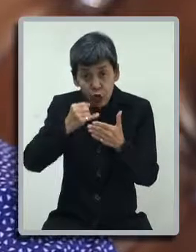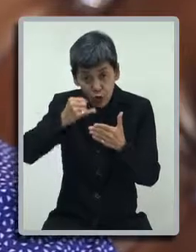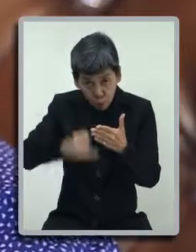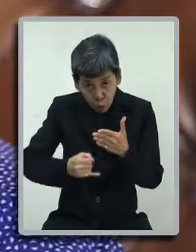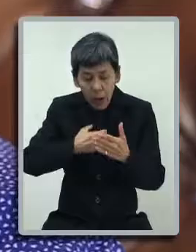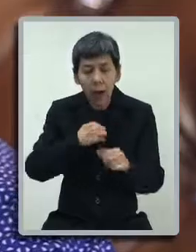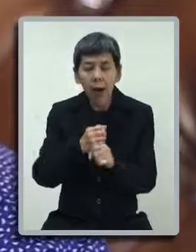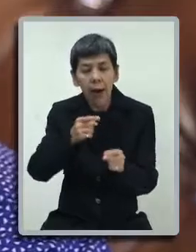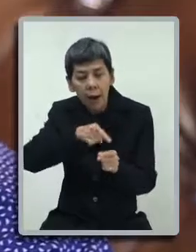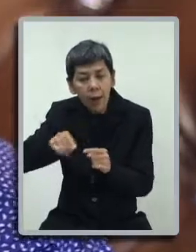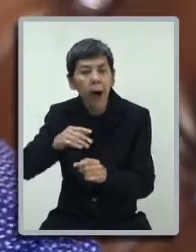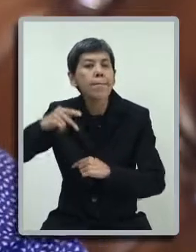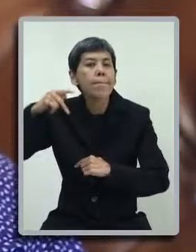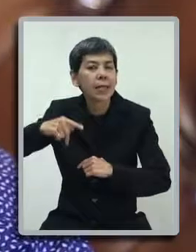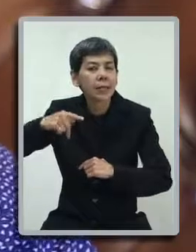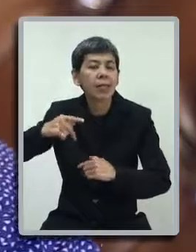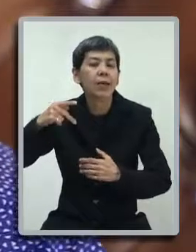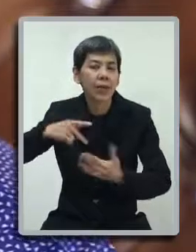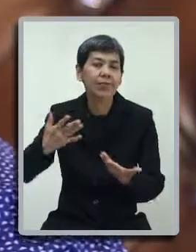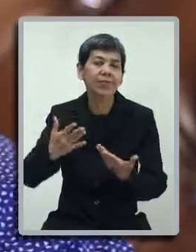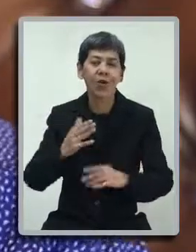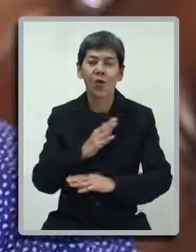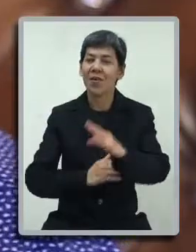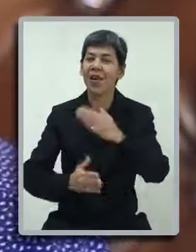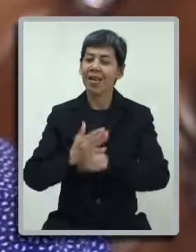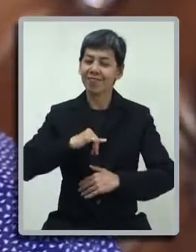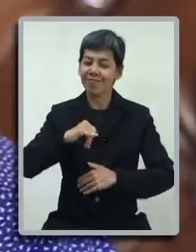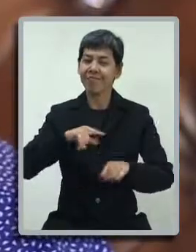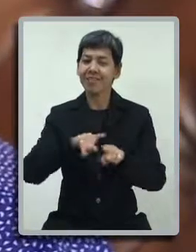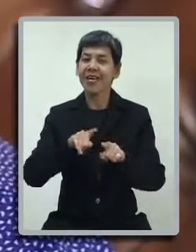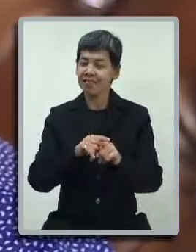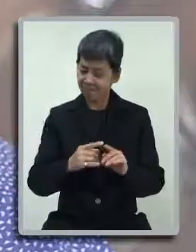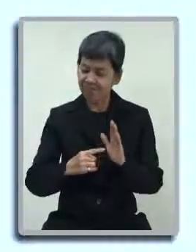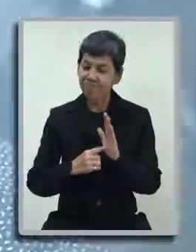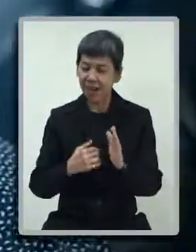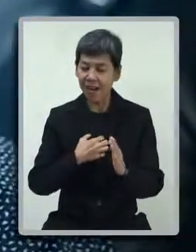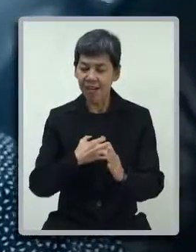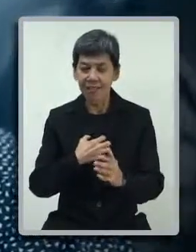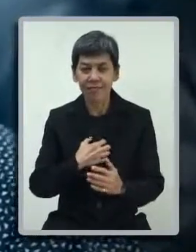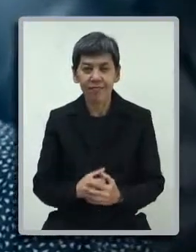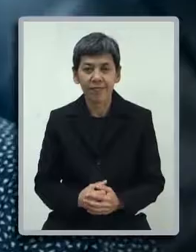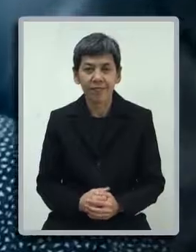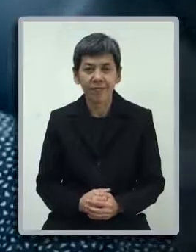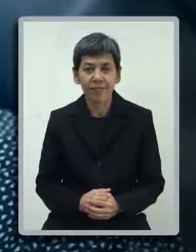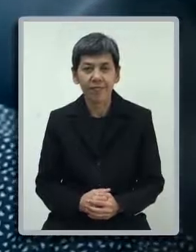ใหม่นะครับแล้วก็ศิลปินคนพิเศษก็คือศิลปินมนุษย์ร้อนแบบพวกเรานะครับ